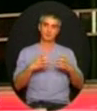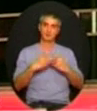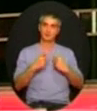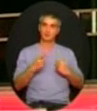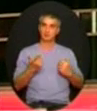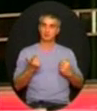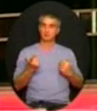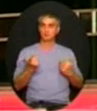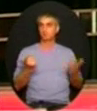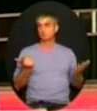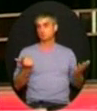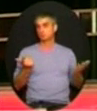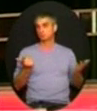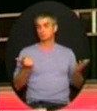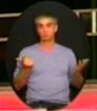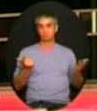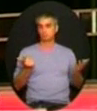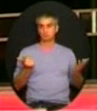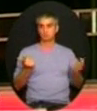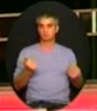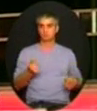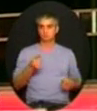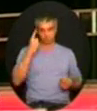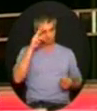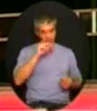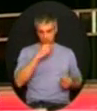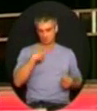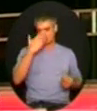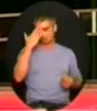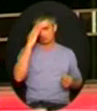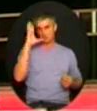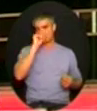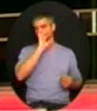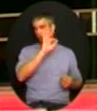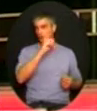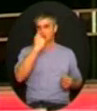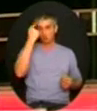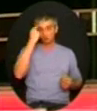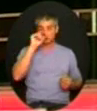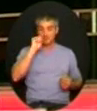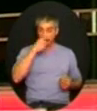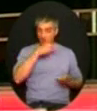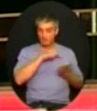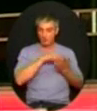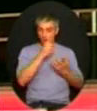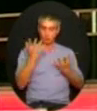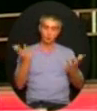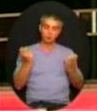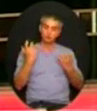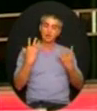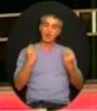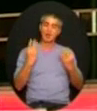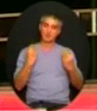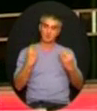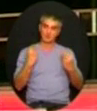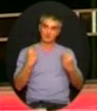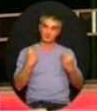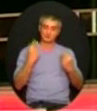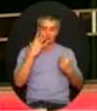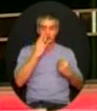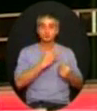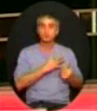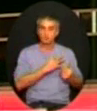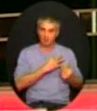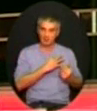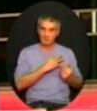חברתיות. לא, לא בהכרח. לא, אני מכירה היטב את השקפת עולמו. אני חושבת שדווקא בגלל שהוא מושך כל כך הרבה תשומת